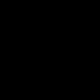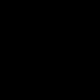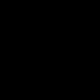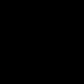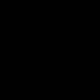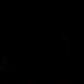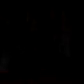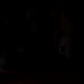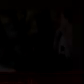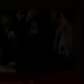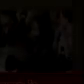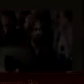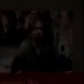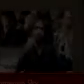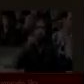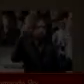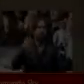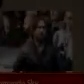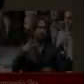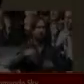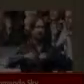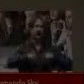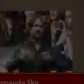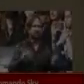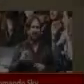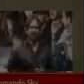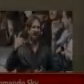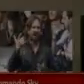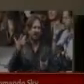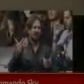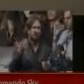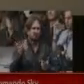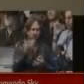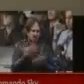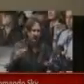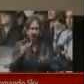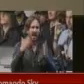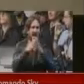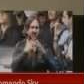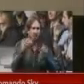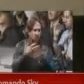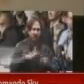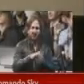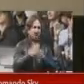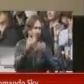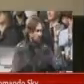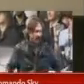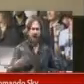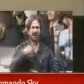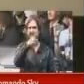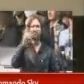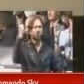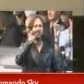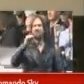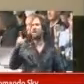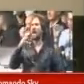Fa il manager, che è un uomo normale, con una famiglia normale, con una casa normale. Gli hanno detto qualsiasi cosa, cosa c'è dietro la